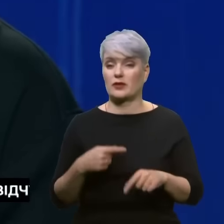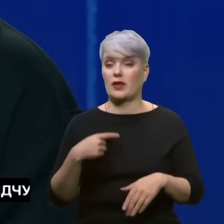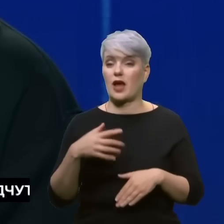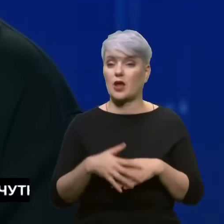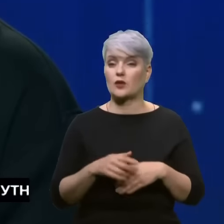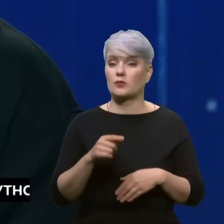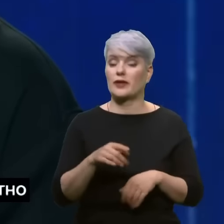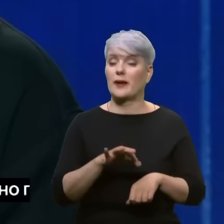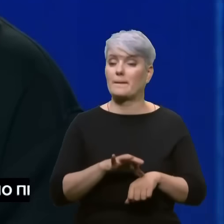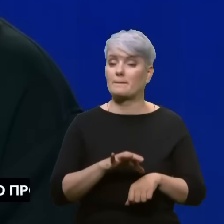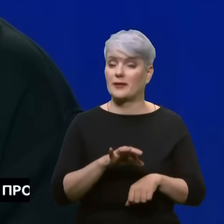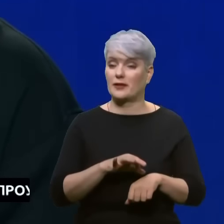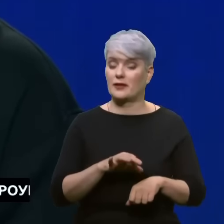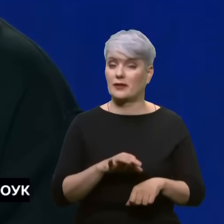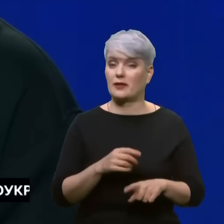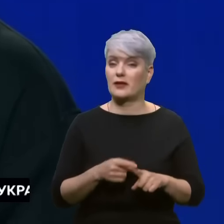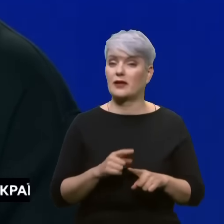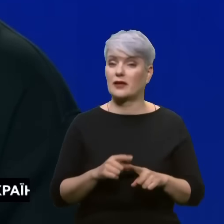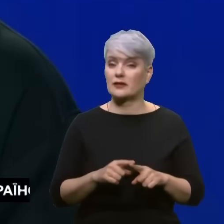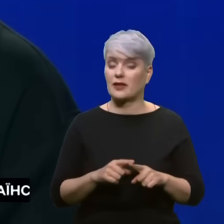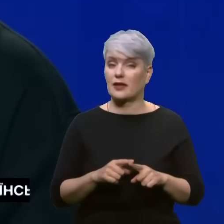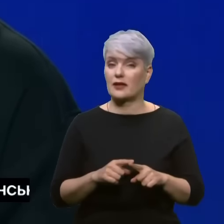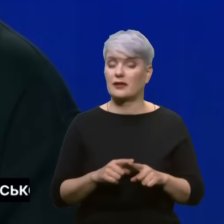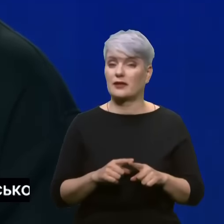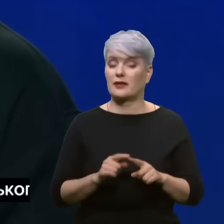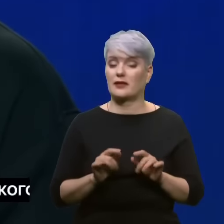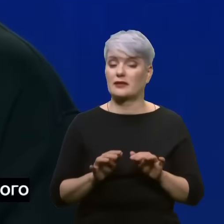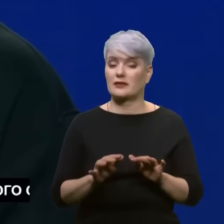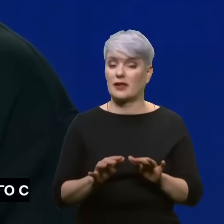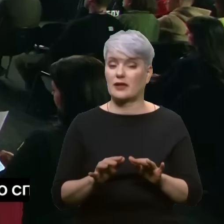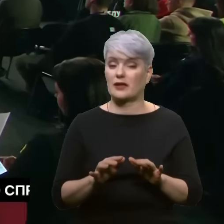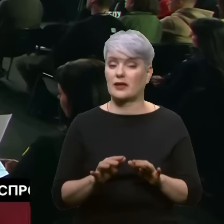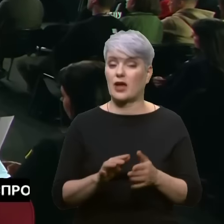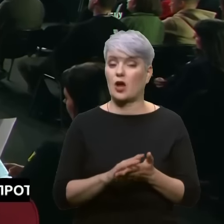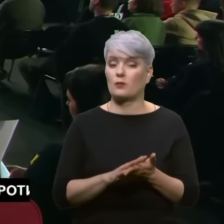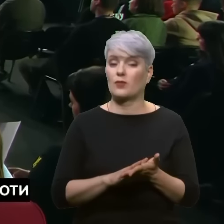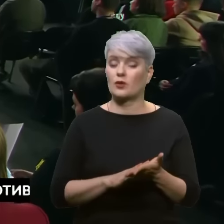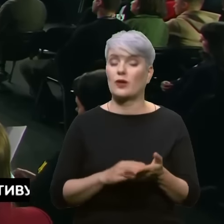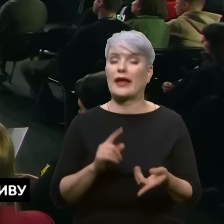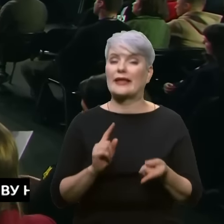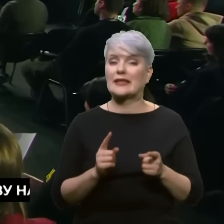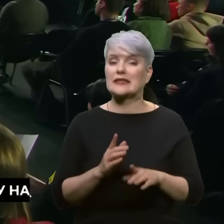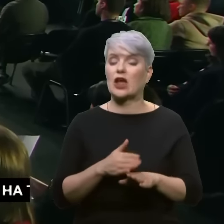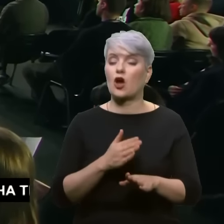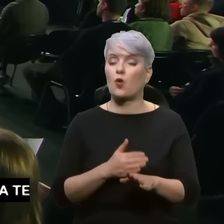біль. Цей трек працює, він дійсно уповільнився через